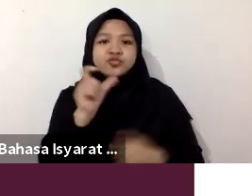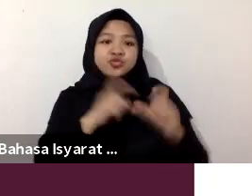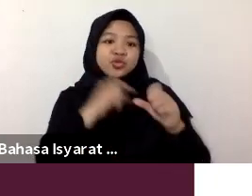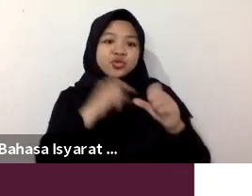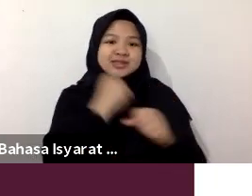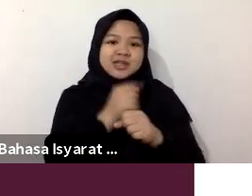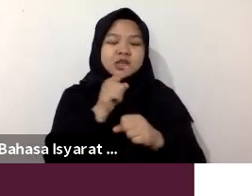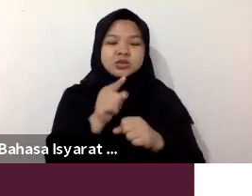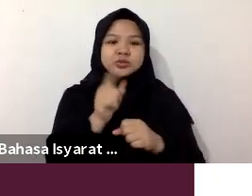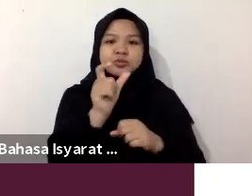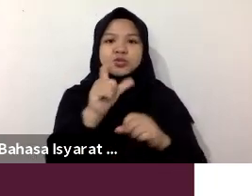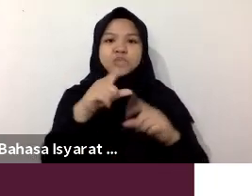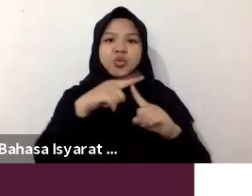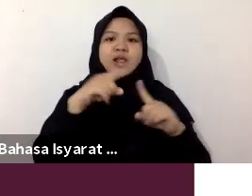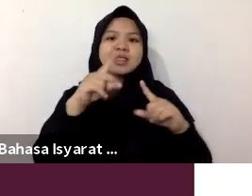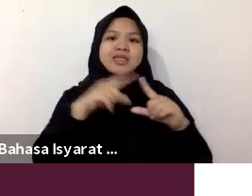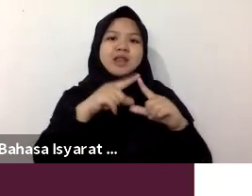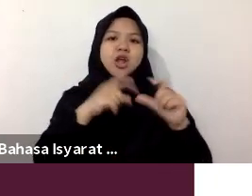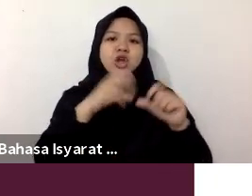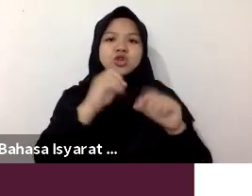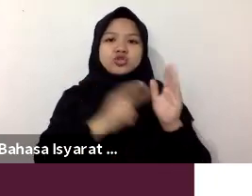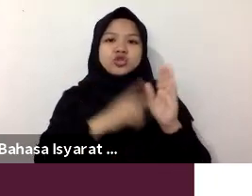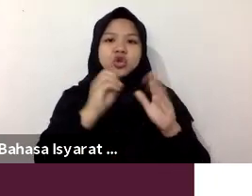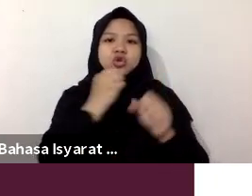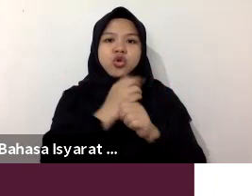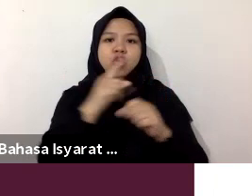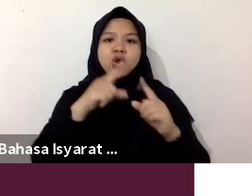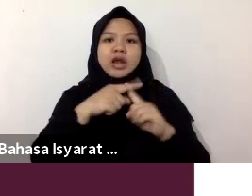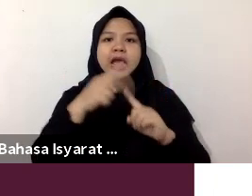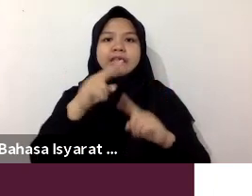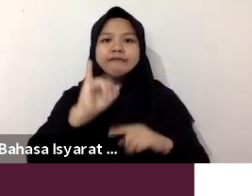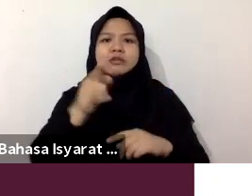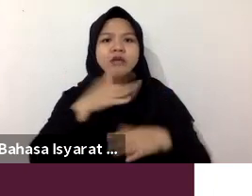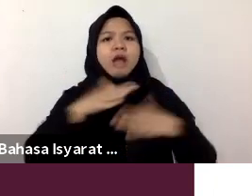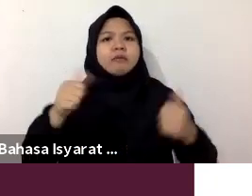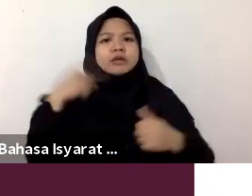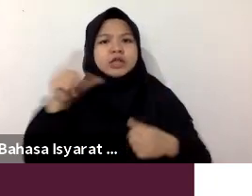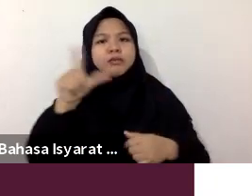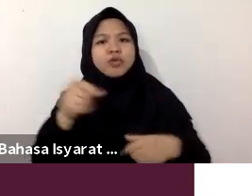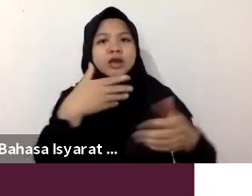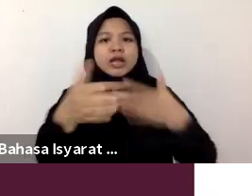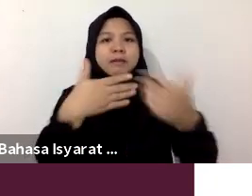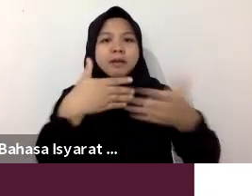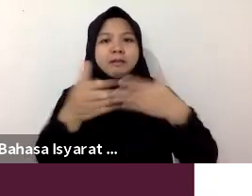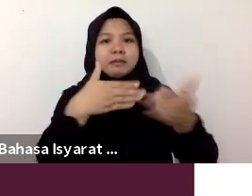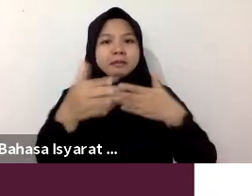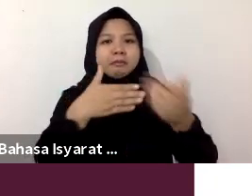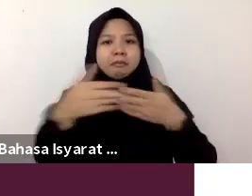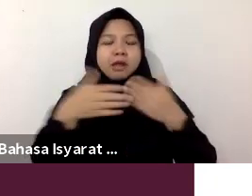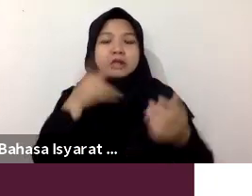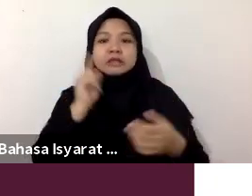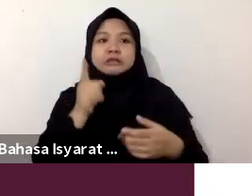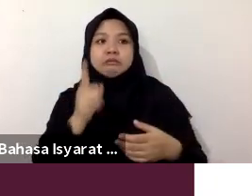atau ultrasonografi itu aman untuk ibu hamil. Mau dilakukan tiap bulan juga tidak apa-apa. Karena